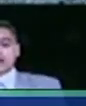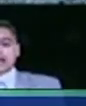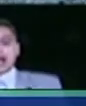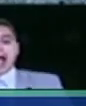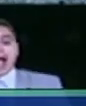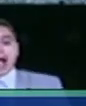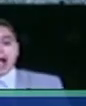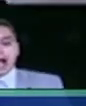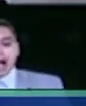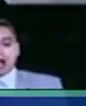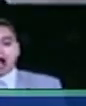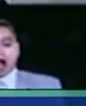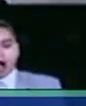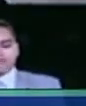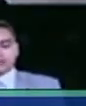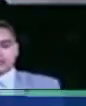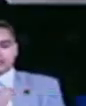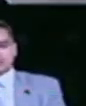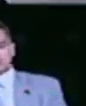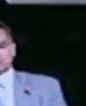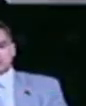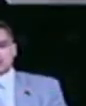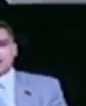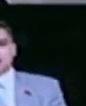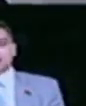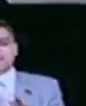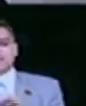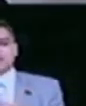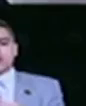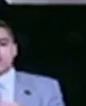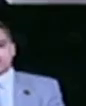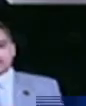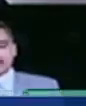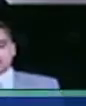الحياة لحوالي 58 مليون مصري.